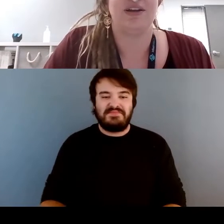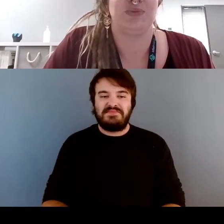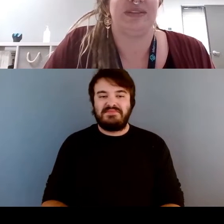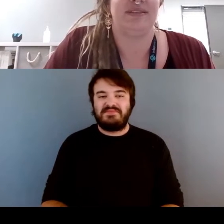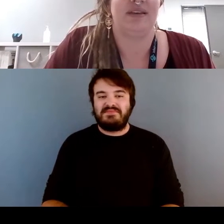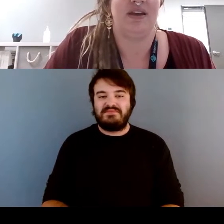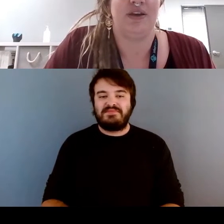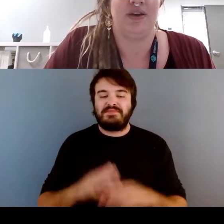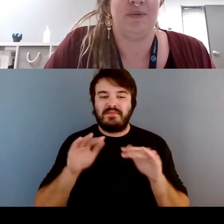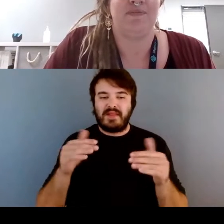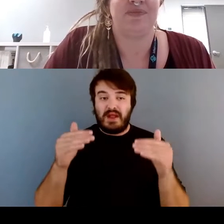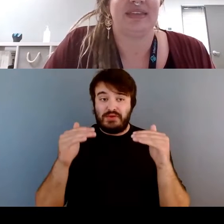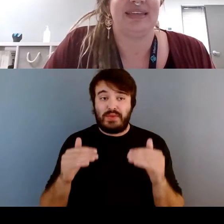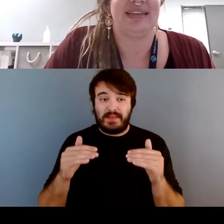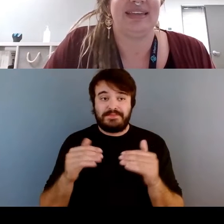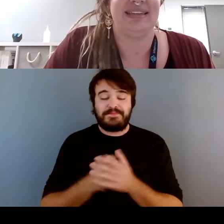Ensuite,